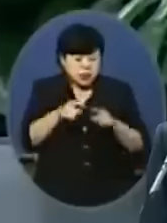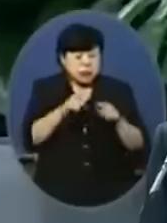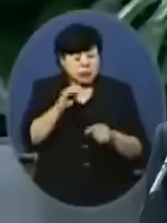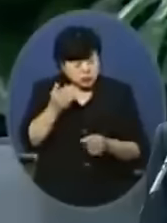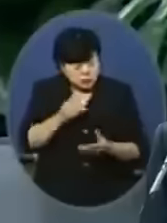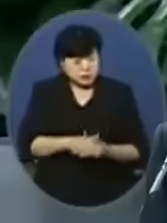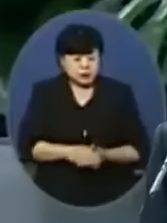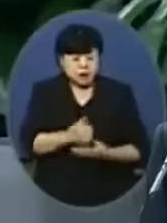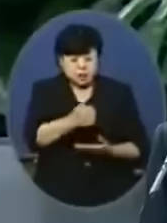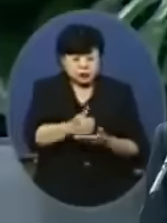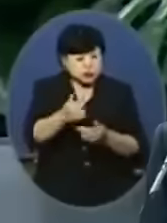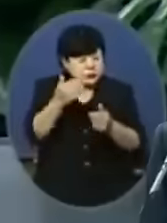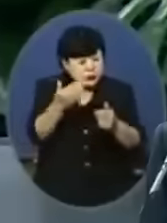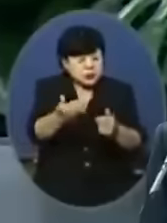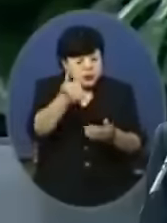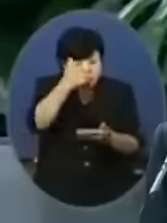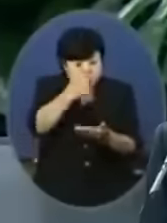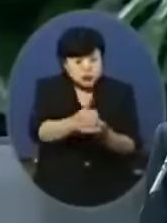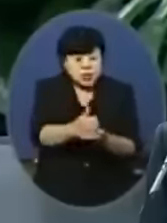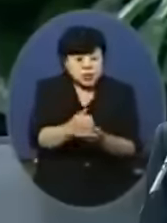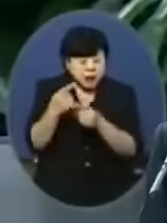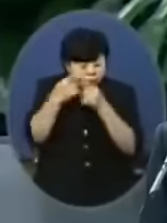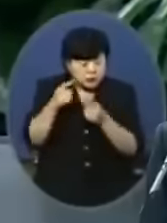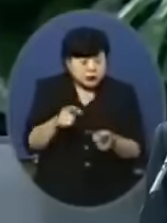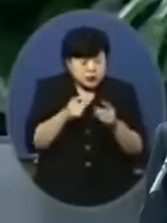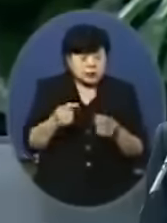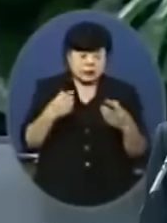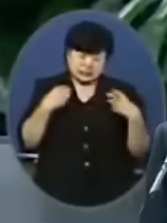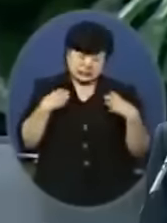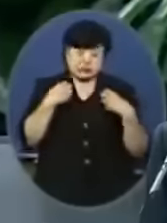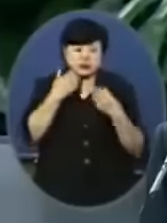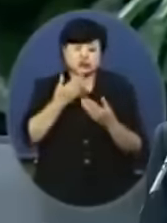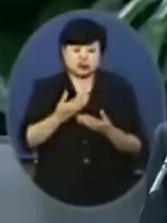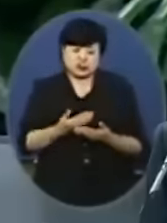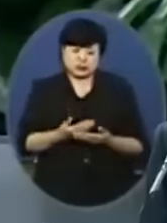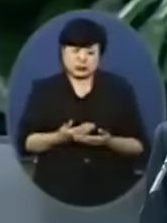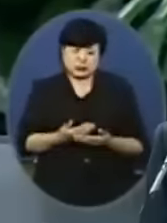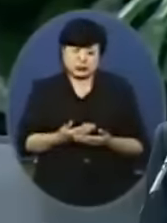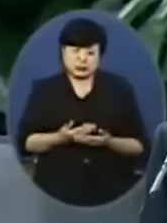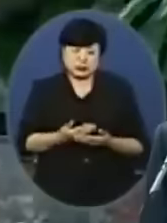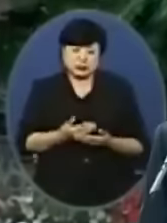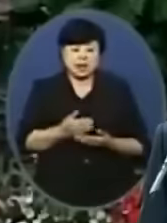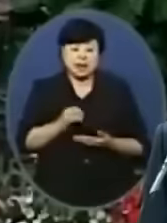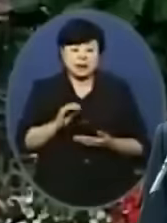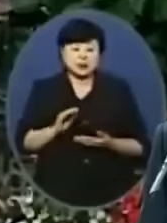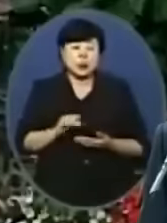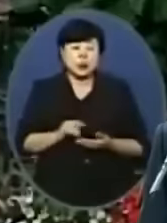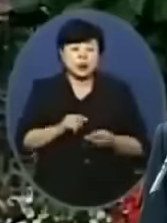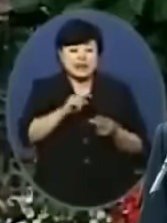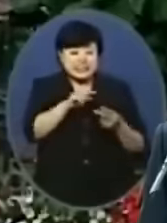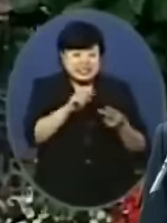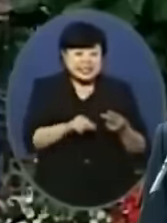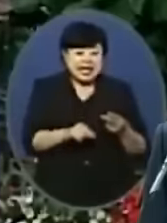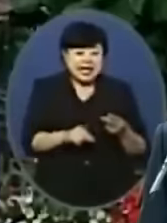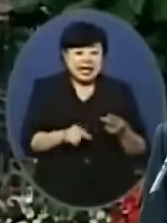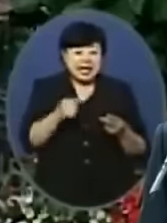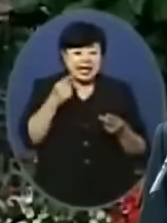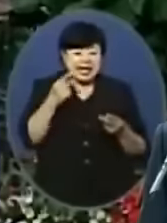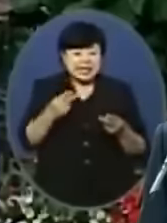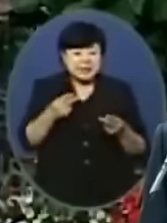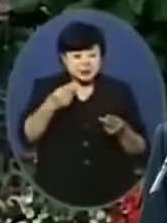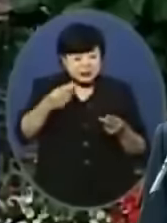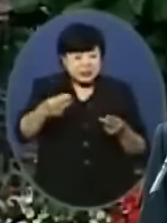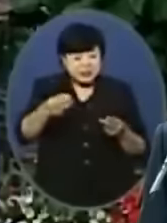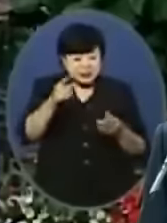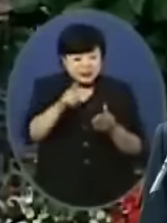있으니 주님께서 죄와 허물의 삶을 책임져 주신 것입니다. 에베소 2장 2절로 3절에 그때 너희는 그 가운데